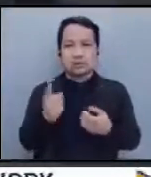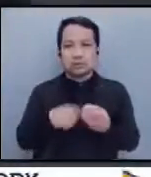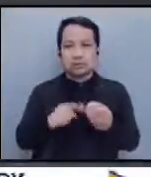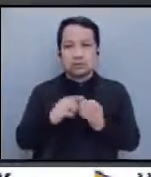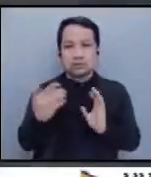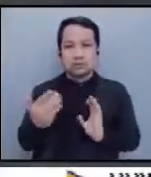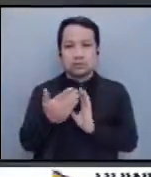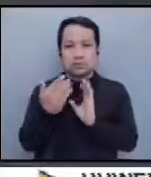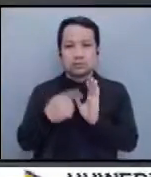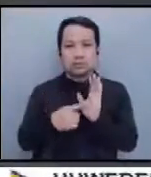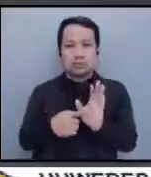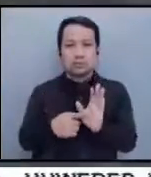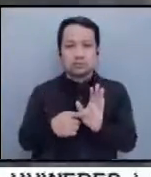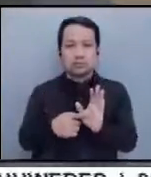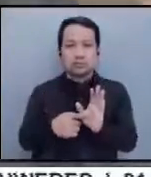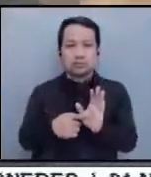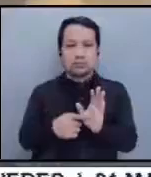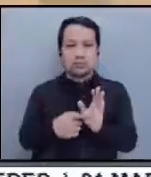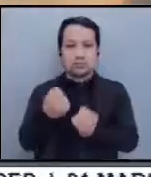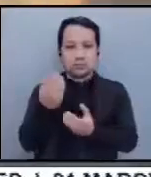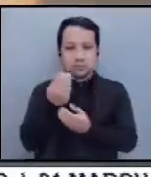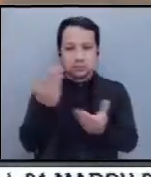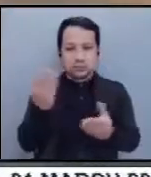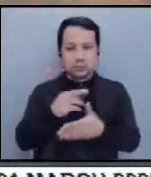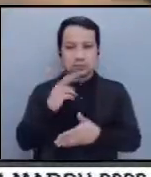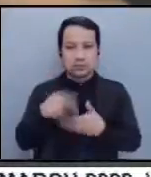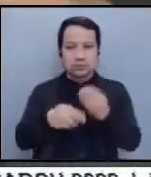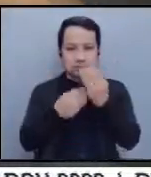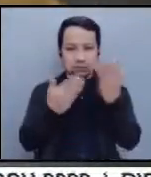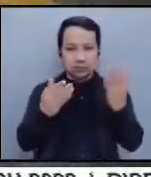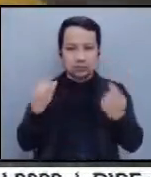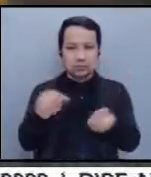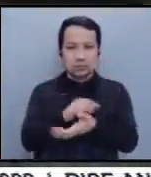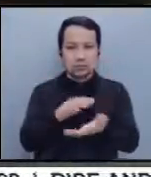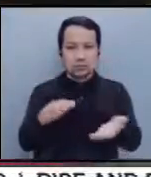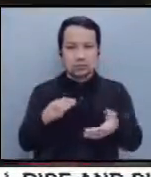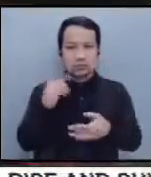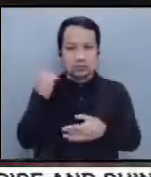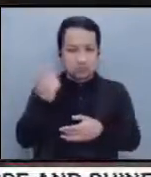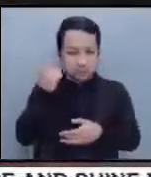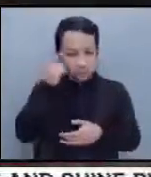driver ng truck sa kasong reckless imprudence resulting to damage to government property.